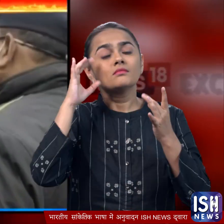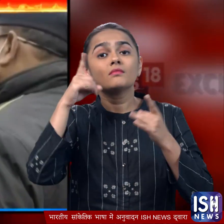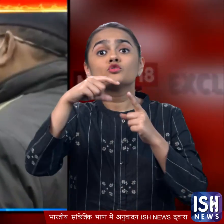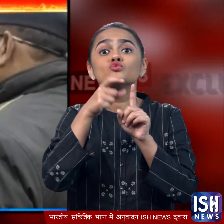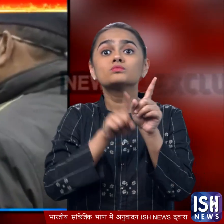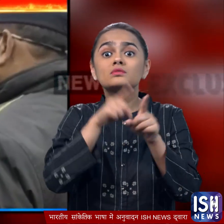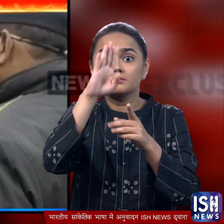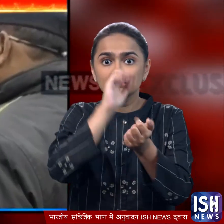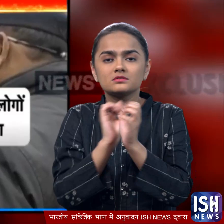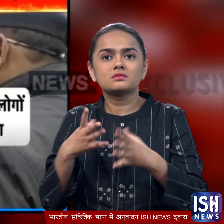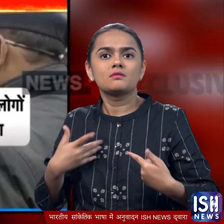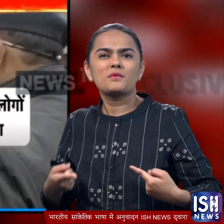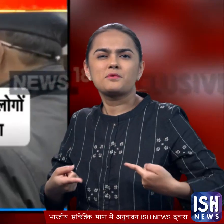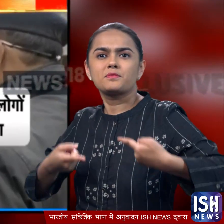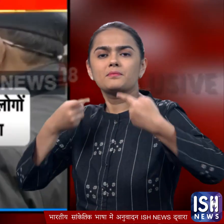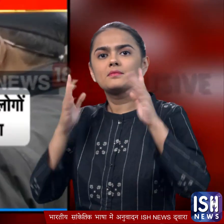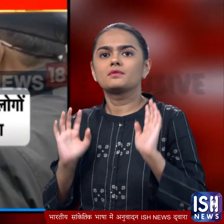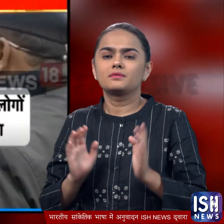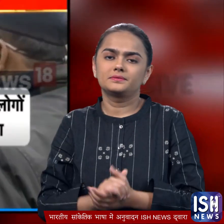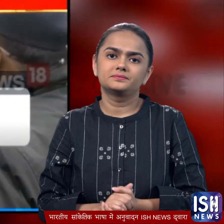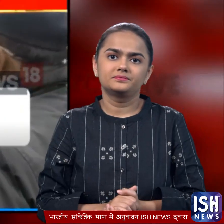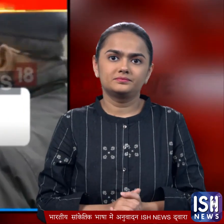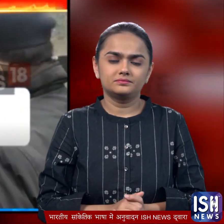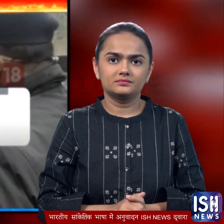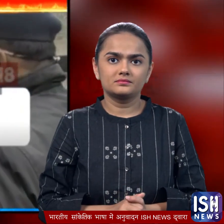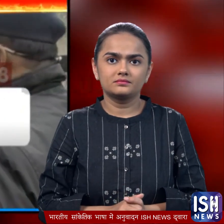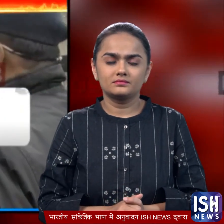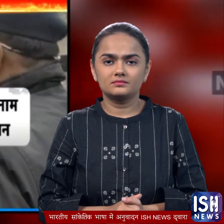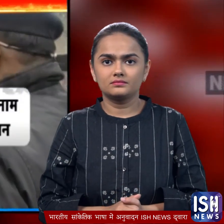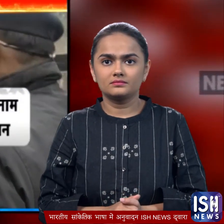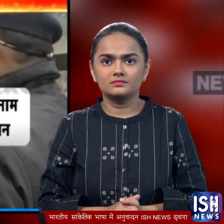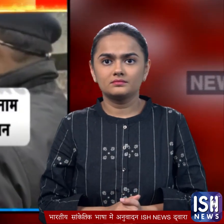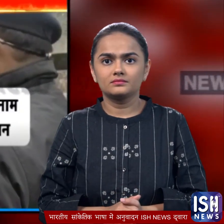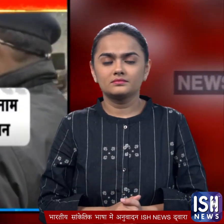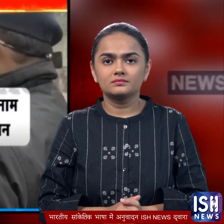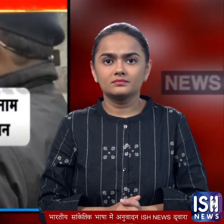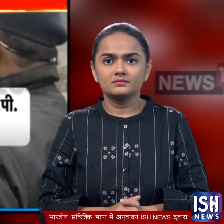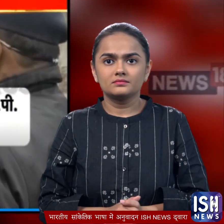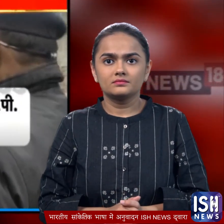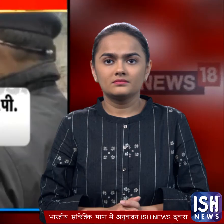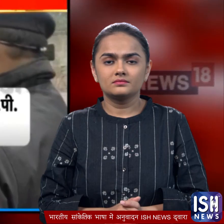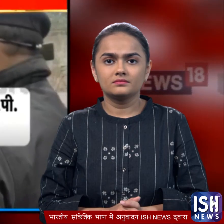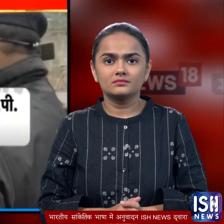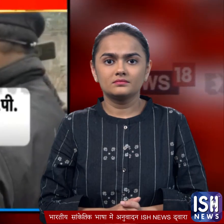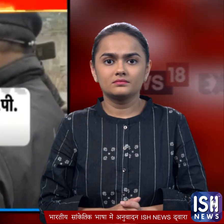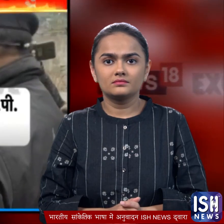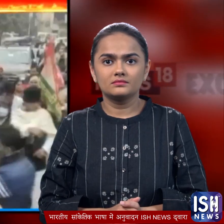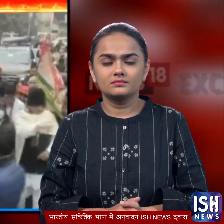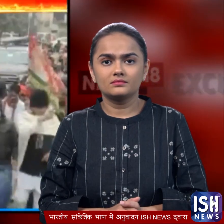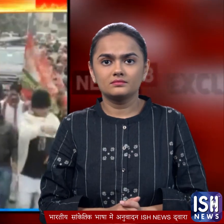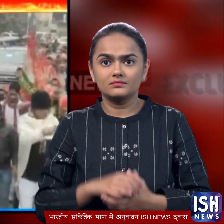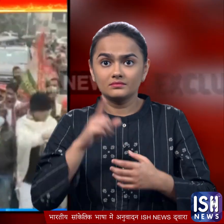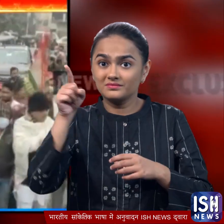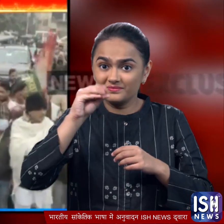तैनात पुलिस वालों से बहस करने लगे। अगर भाजपा के लोगों ने आपको अंदर चले जाने दिया तो आपका शुभ नाम कैसे होगा? मेरा नाम एसपी